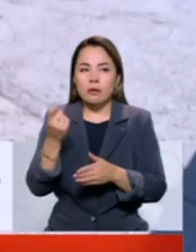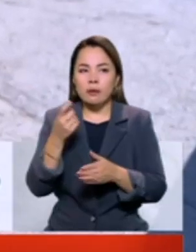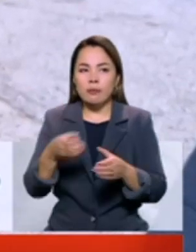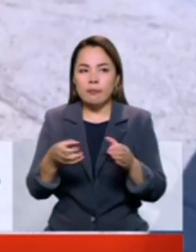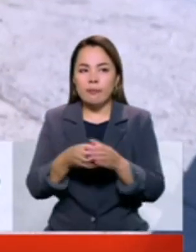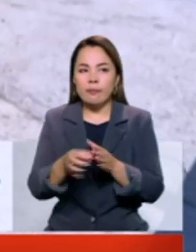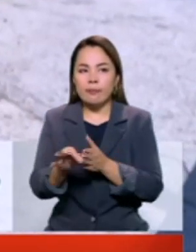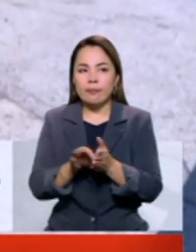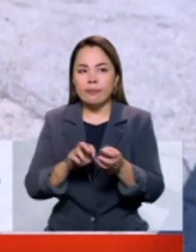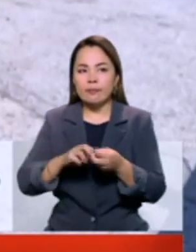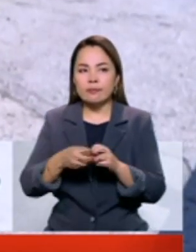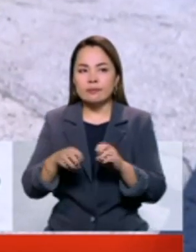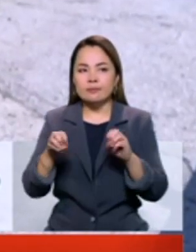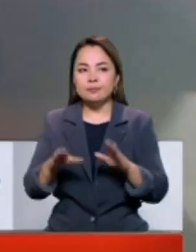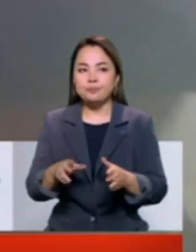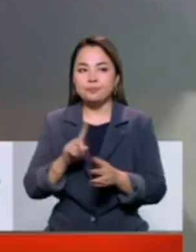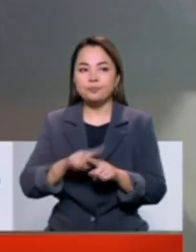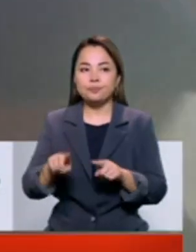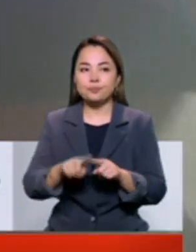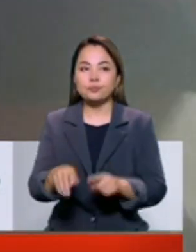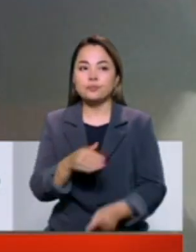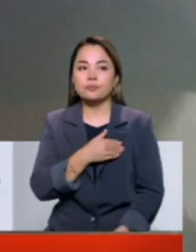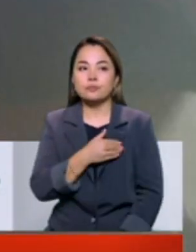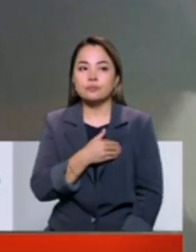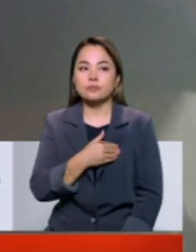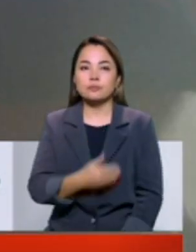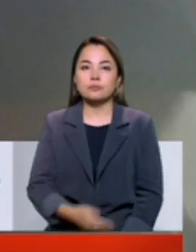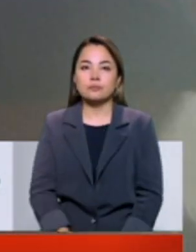мәселенің тез арада шешілгенін қалайды.